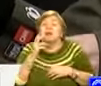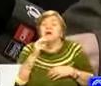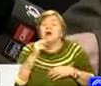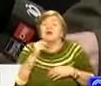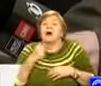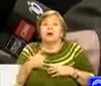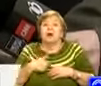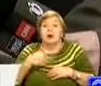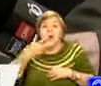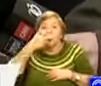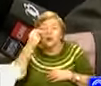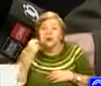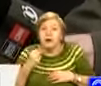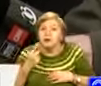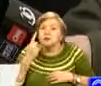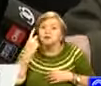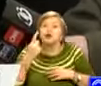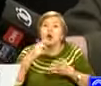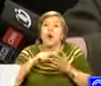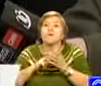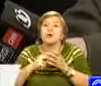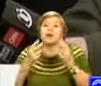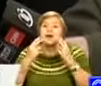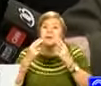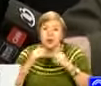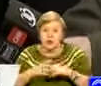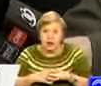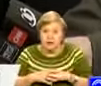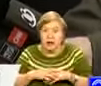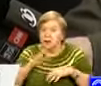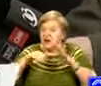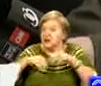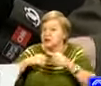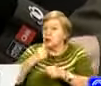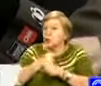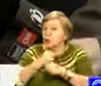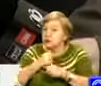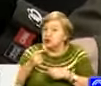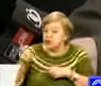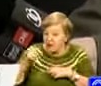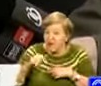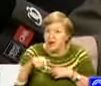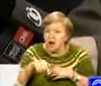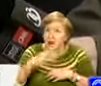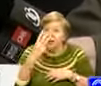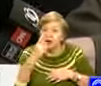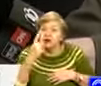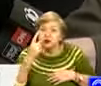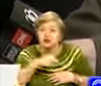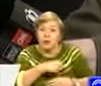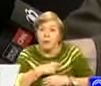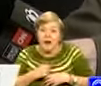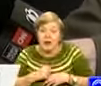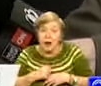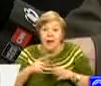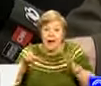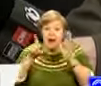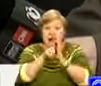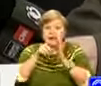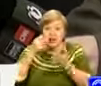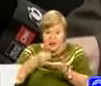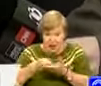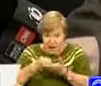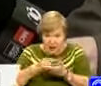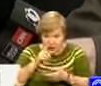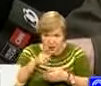avem două jaloane importante care vin la Ministerul Muncii acum la 31 martie. Unul este despre legea salarizării. Trebuie